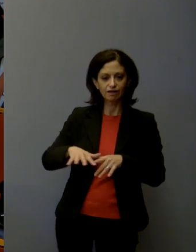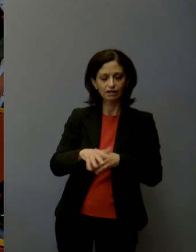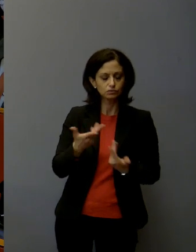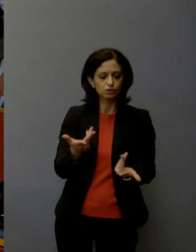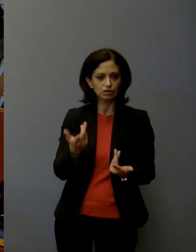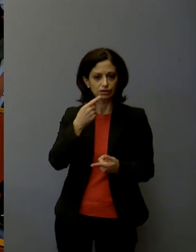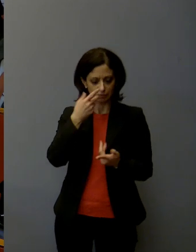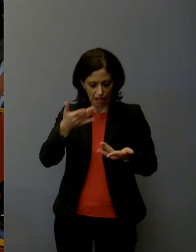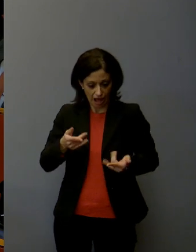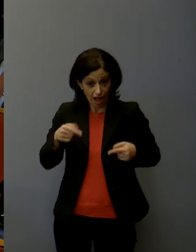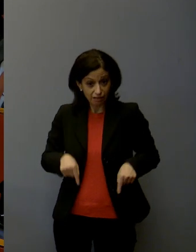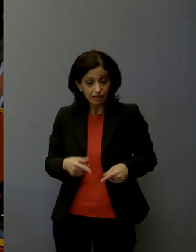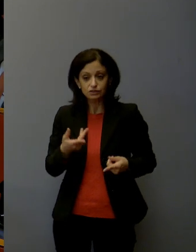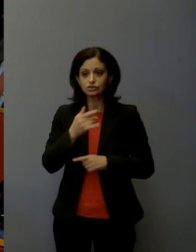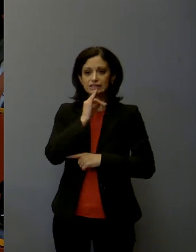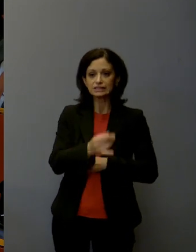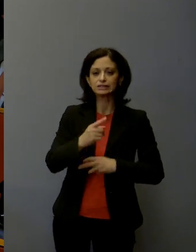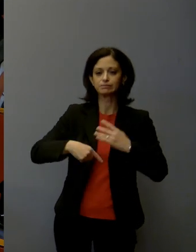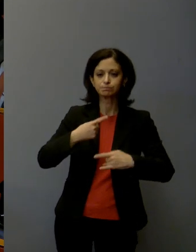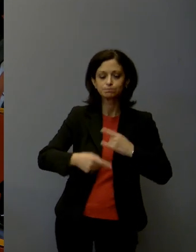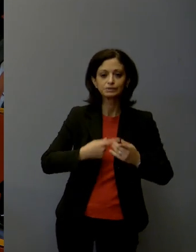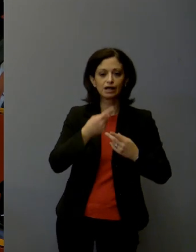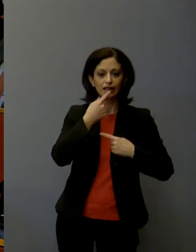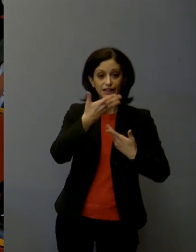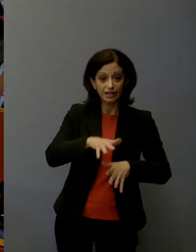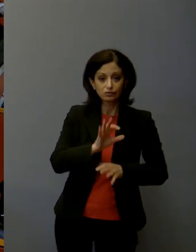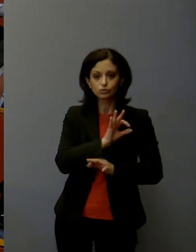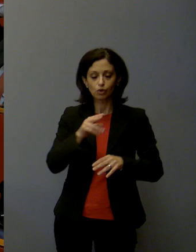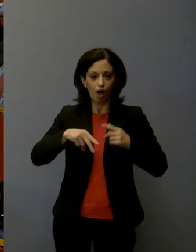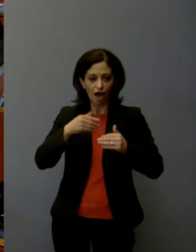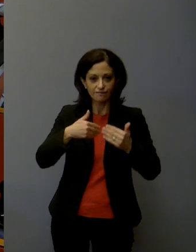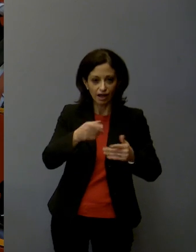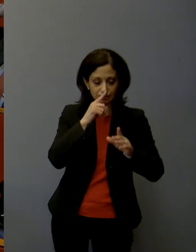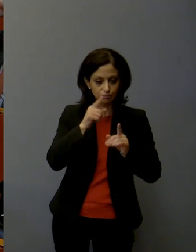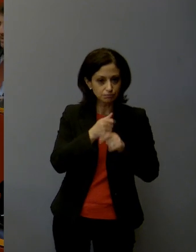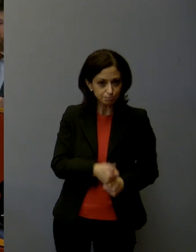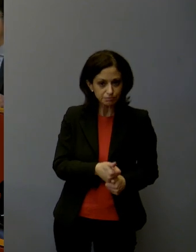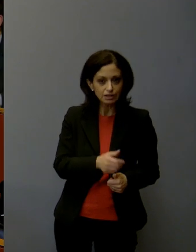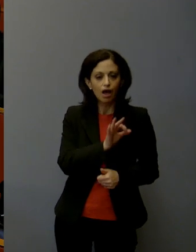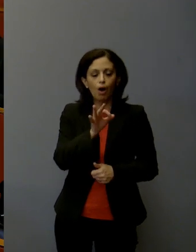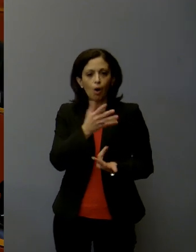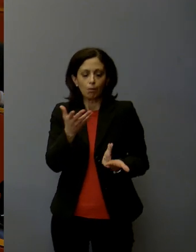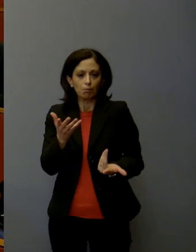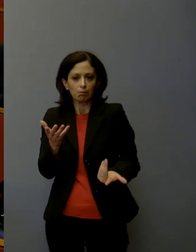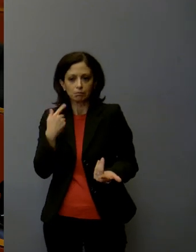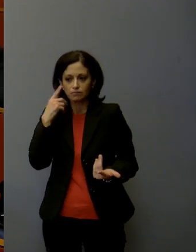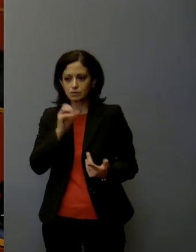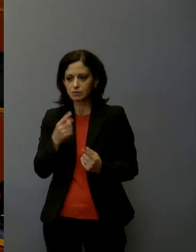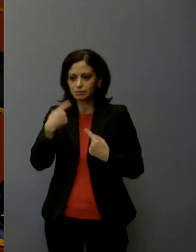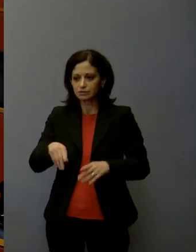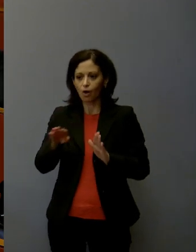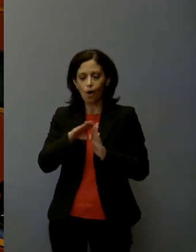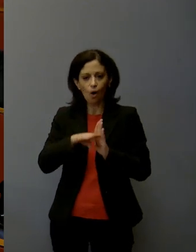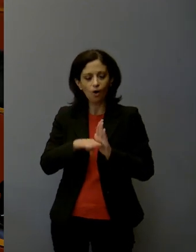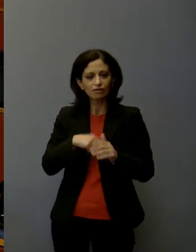oggi in questo momento sì manteniamo quello che abbiamo detto oppure no cioè voglio dire questa è prettamente ordine dei lavori